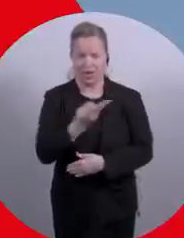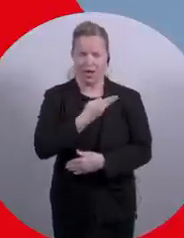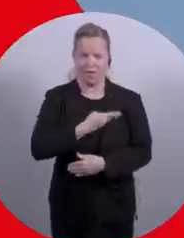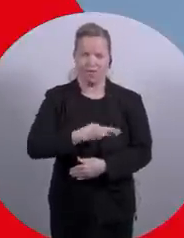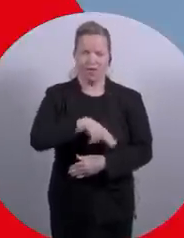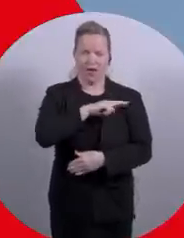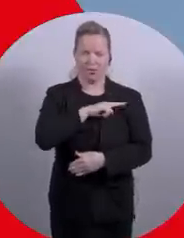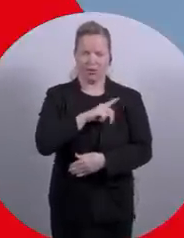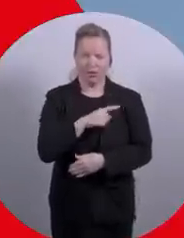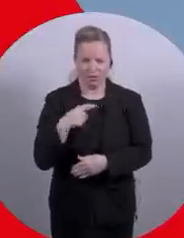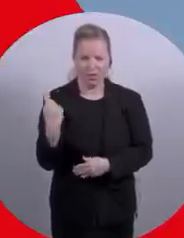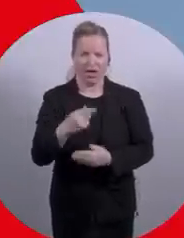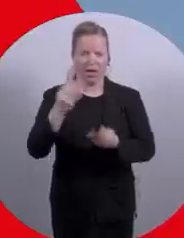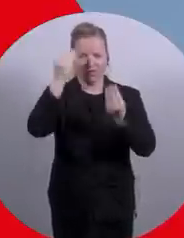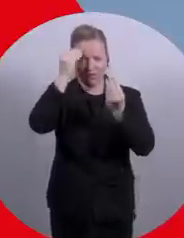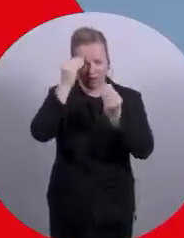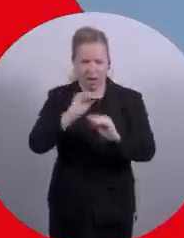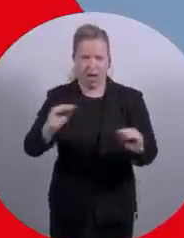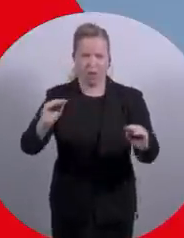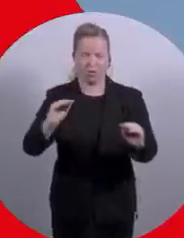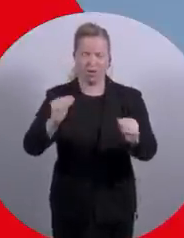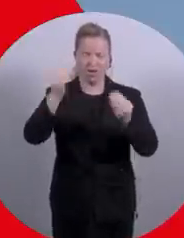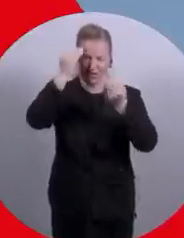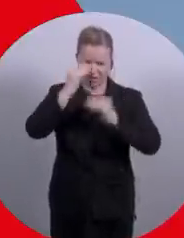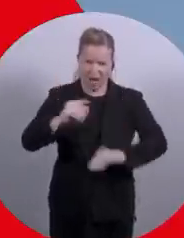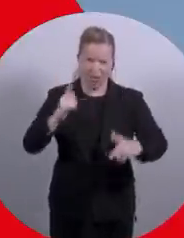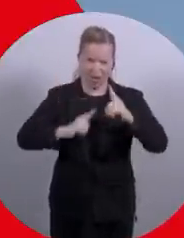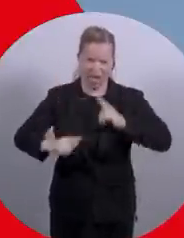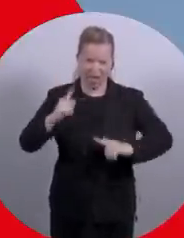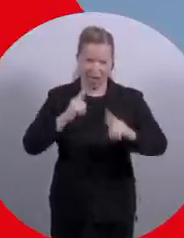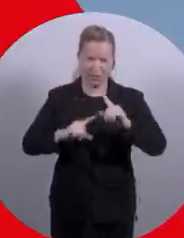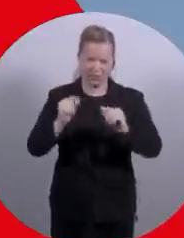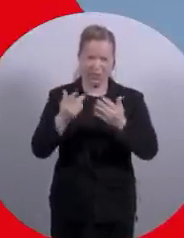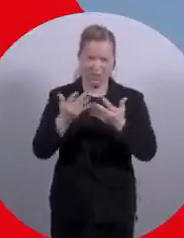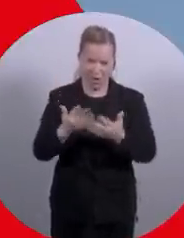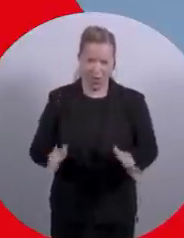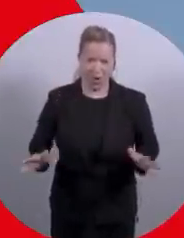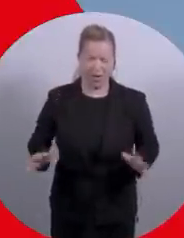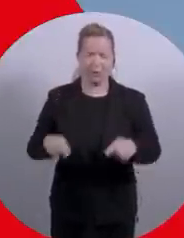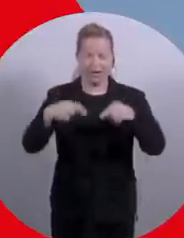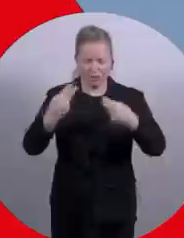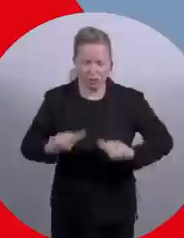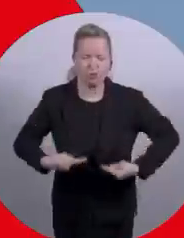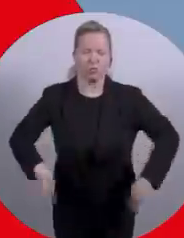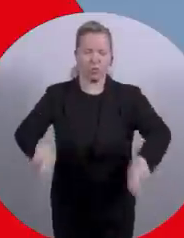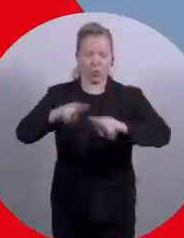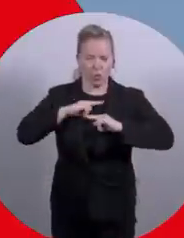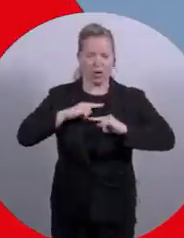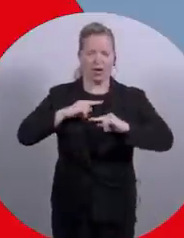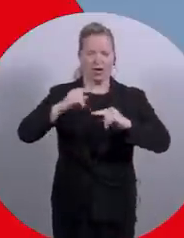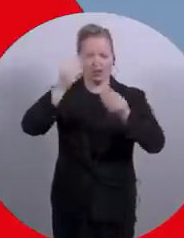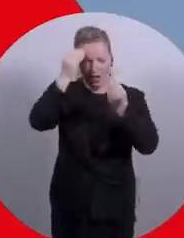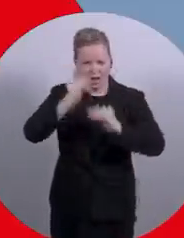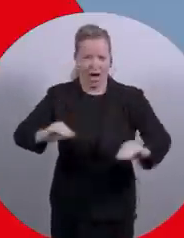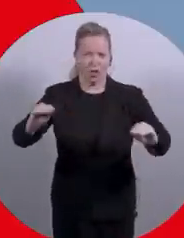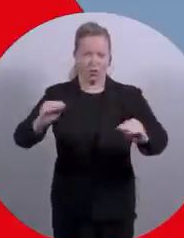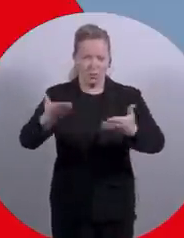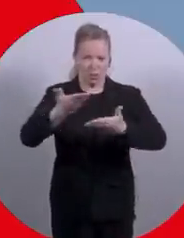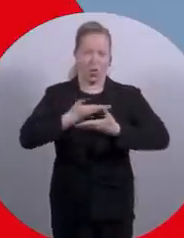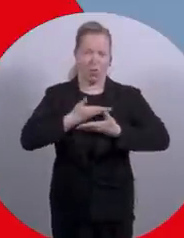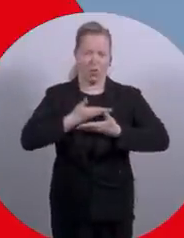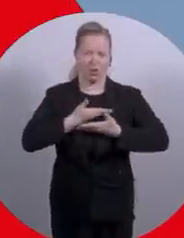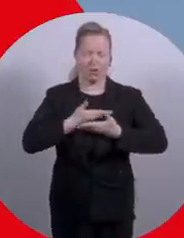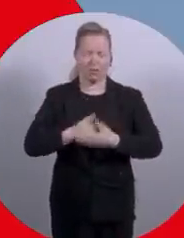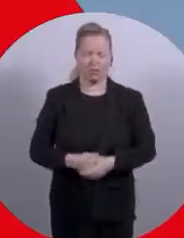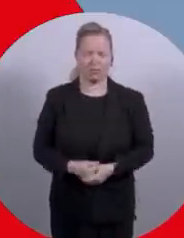dass wir zu einem Stück leider verloren haben in unserem Land wieder zurückgewinnen völlig unabhängig von